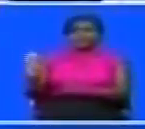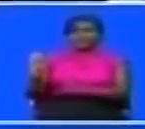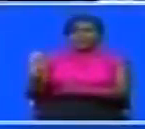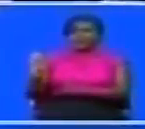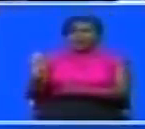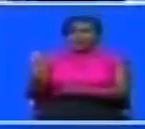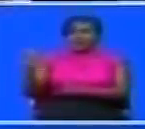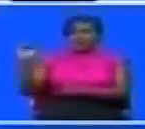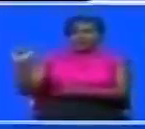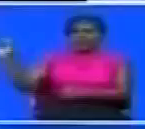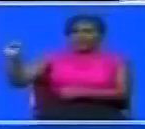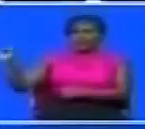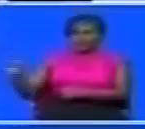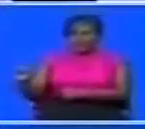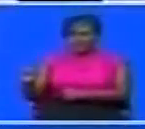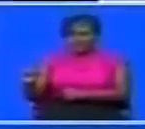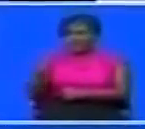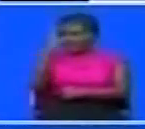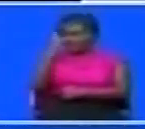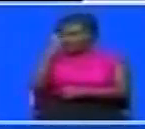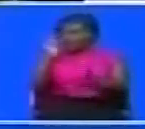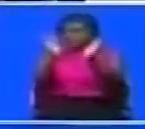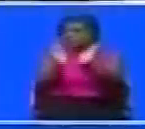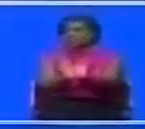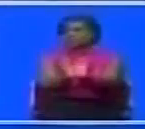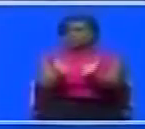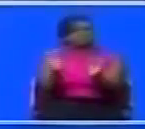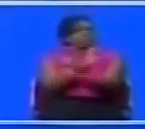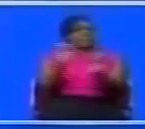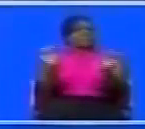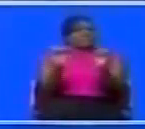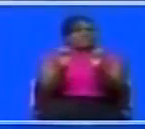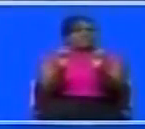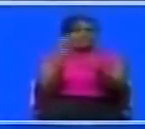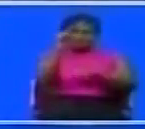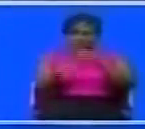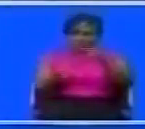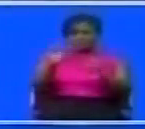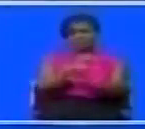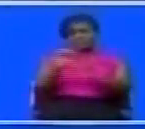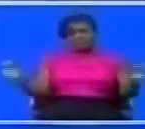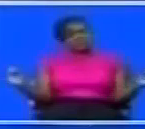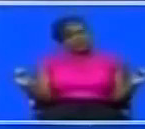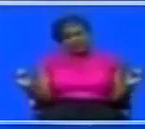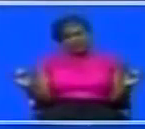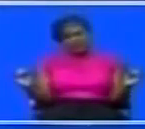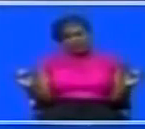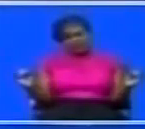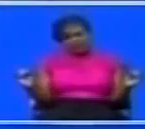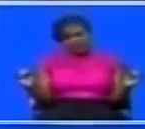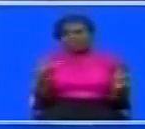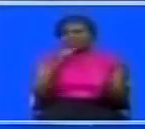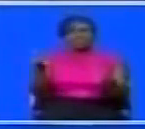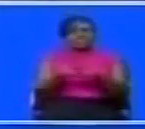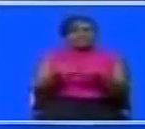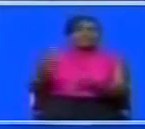kwa vijana NYS hakuna mshukiwa aliyetiwa mbaroni. No prosecutions, and unlike